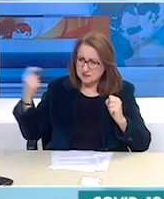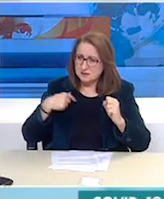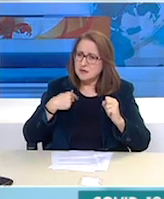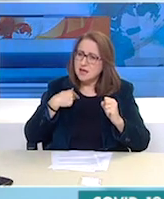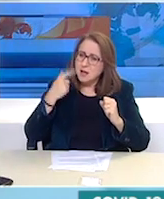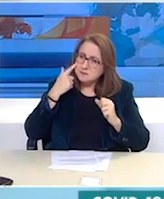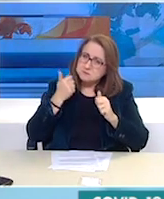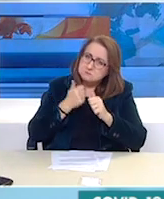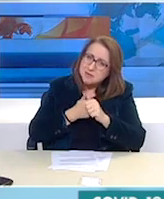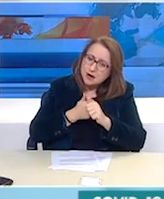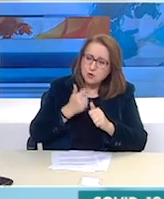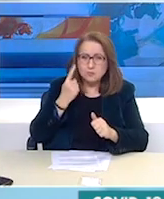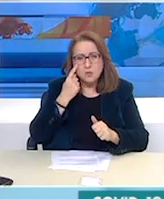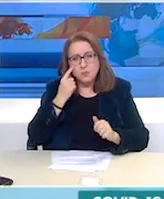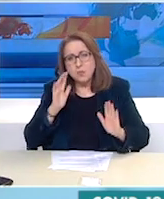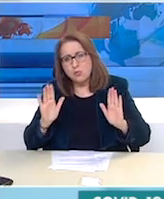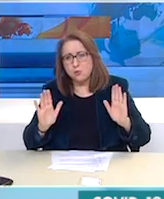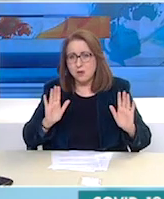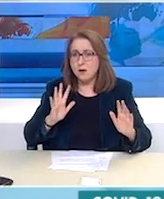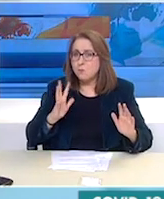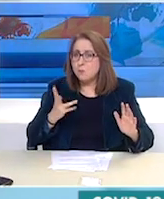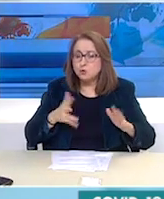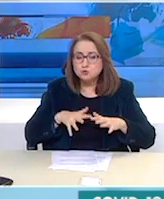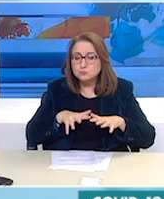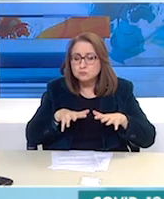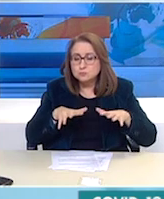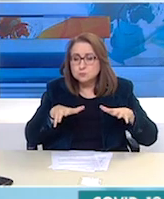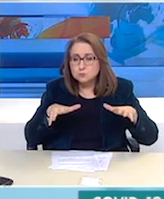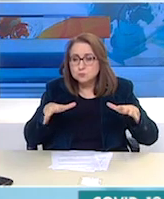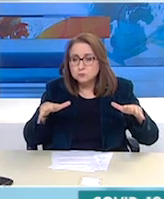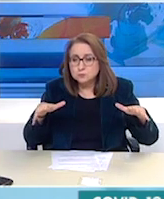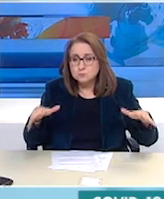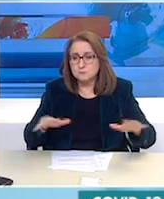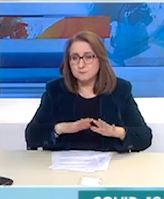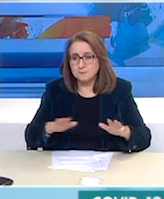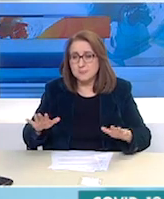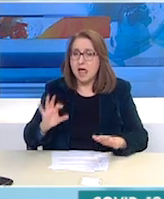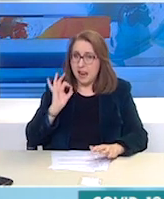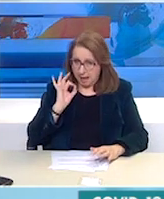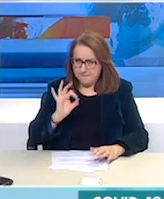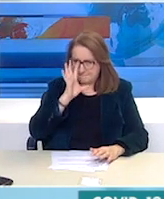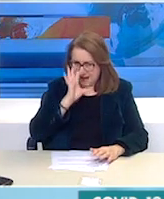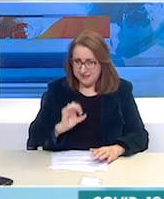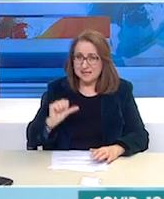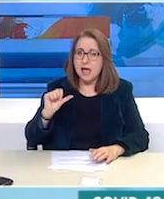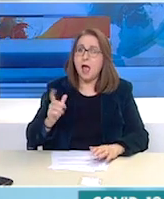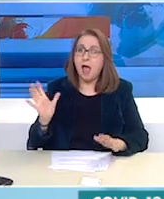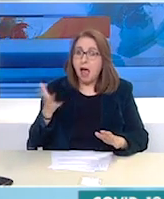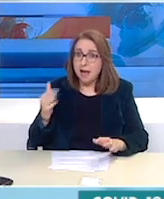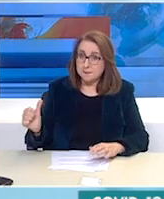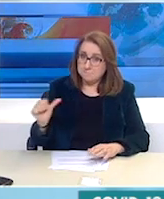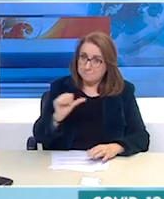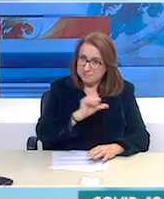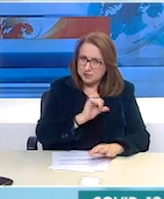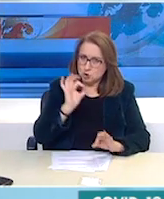Παρακολουθούμε την επιδημιολογική εικόνα, το πώς κινείται ο ιός στη χώρα. Σίγουρα είναι οι τελευταίοι για τους οποίους θα έρθουν οι περιορισμοί. Αυτό μπορούμε να το πούμε σιγουριά.